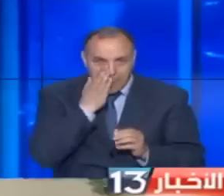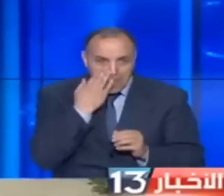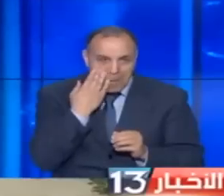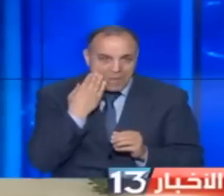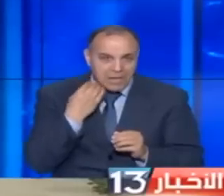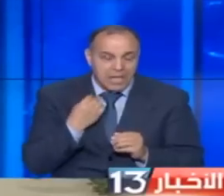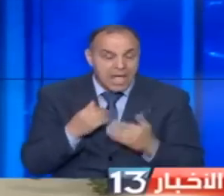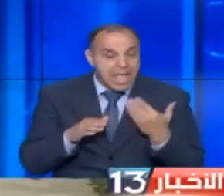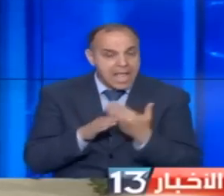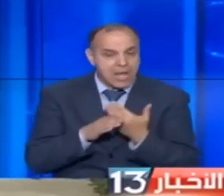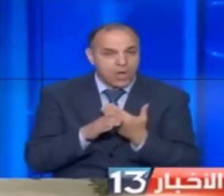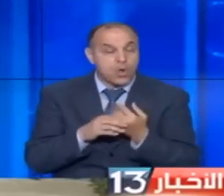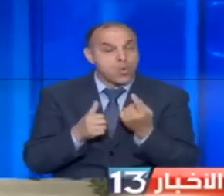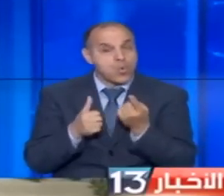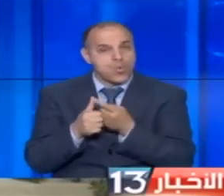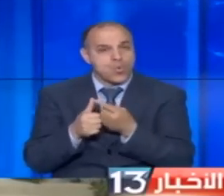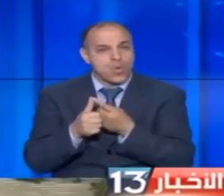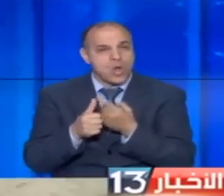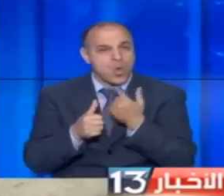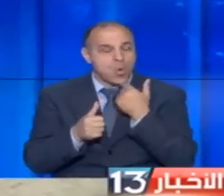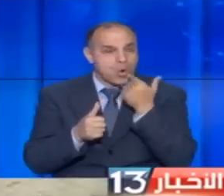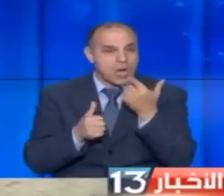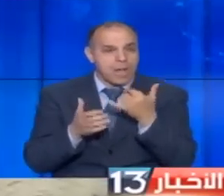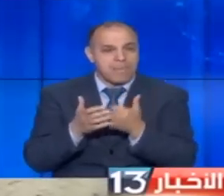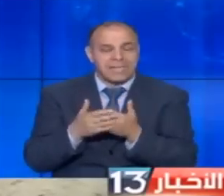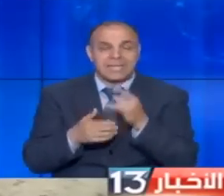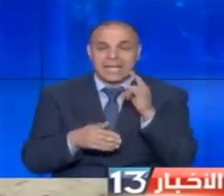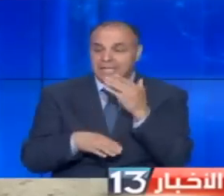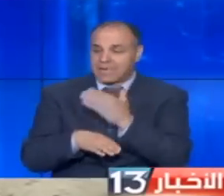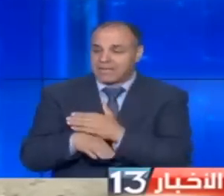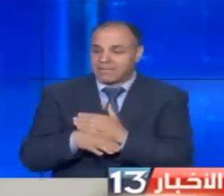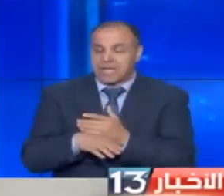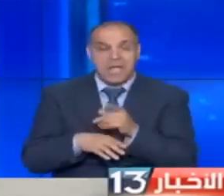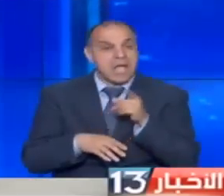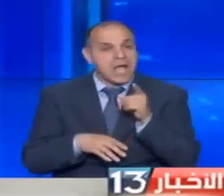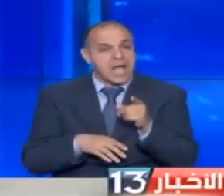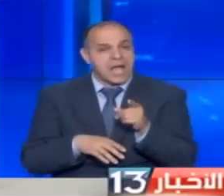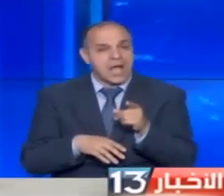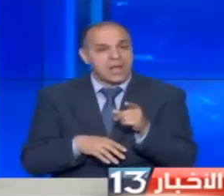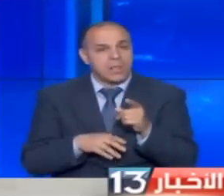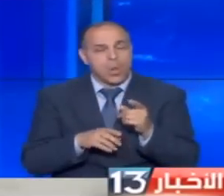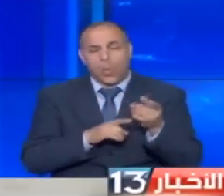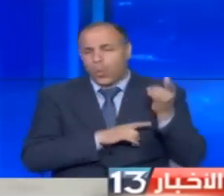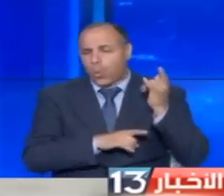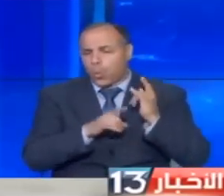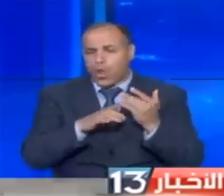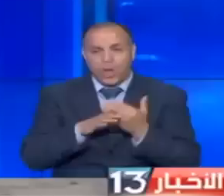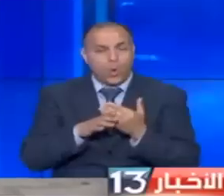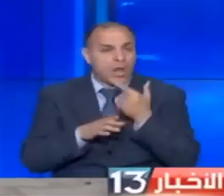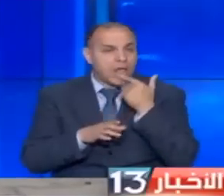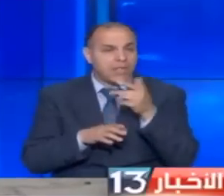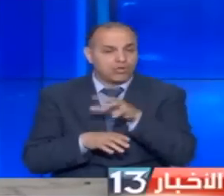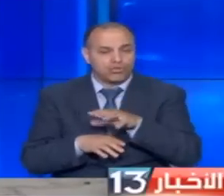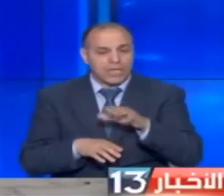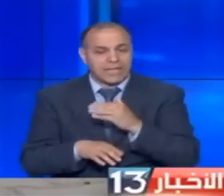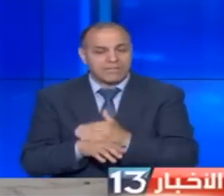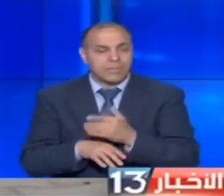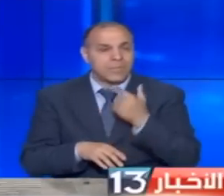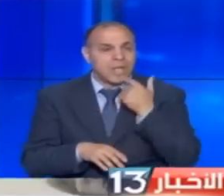المدرسه الابتدائيه الاوروبي مدينه القطار تعد من اعرق المؤسسات التربويه بجهه